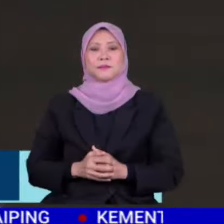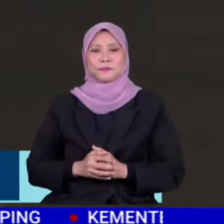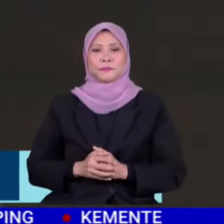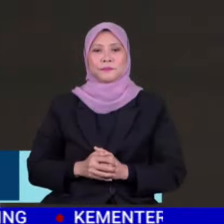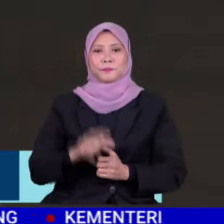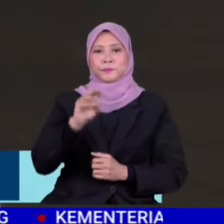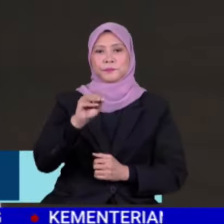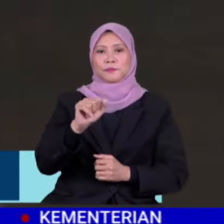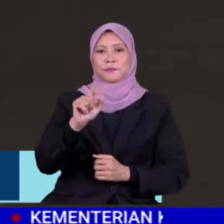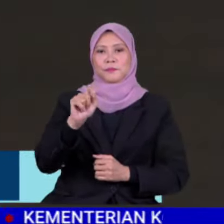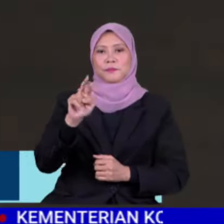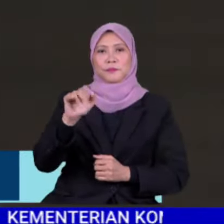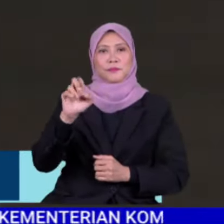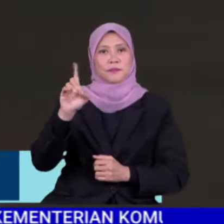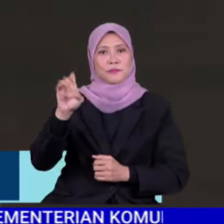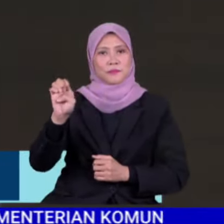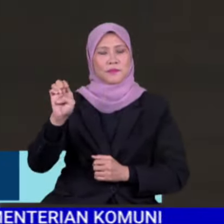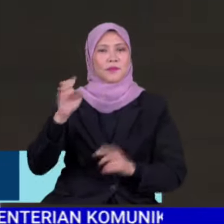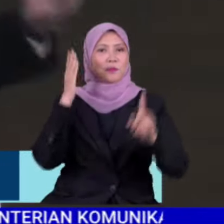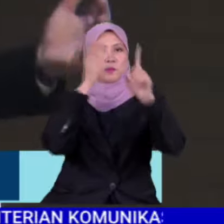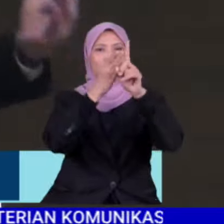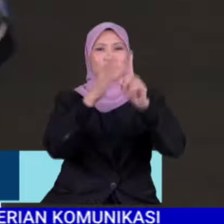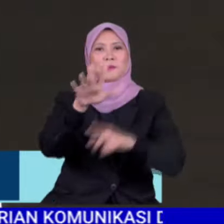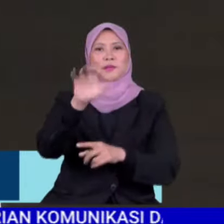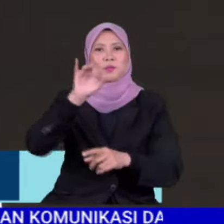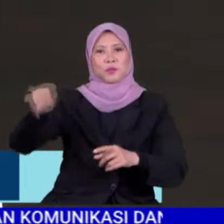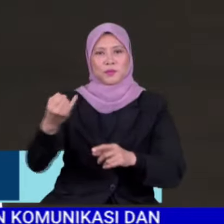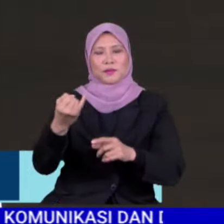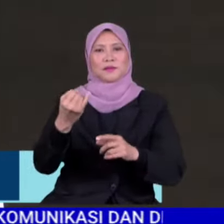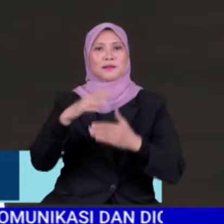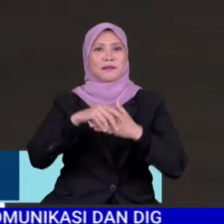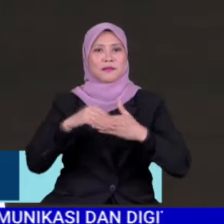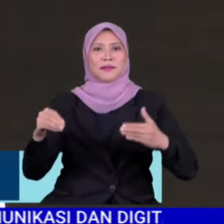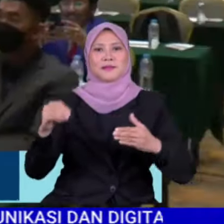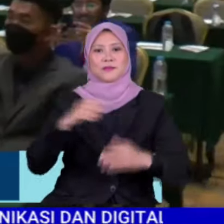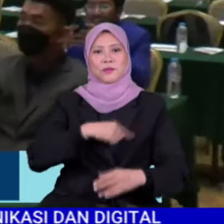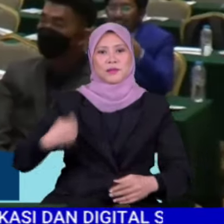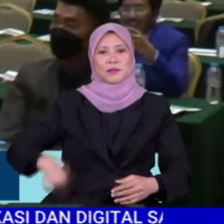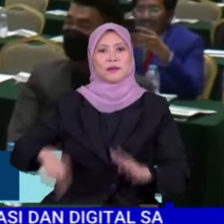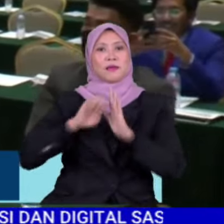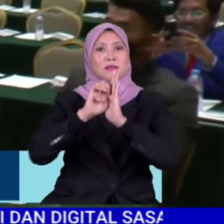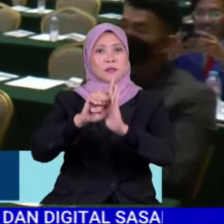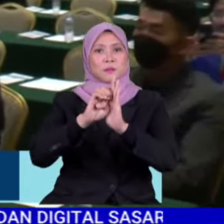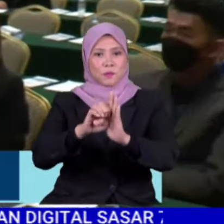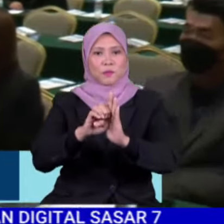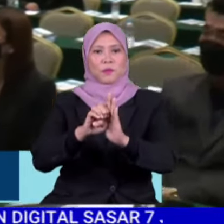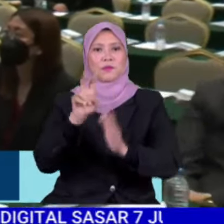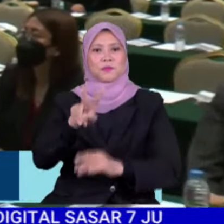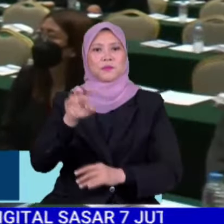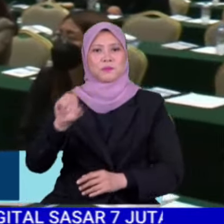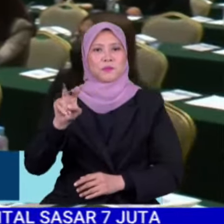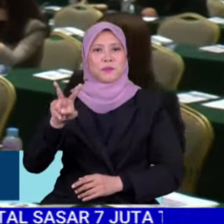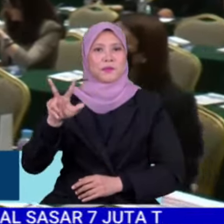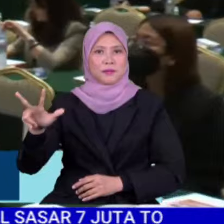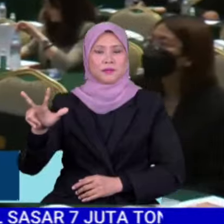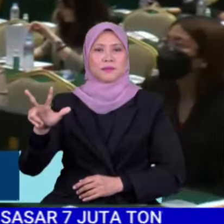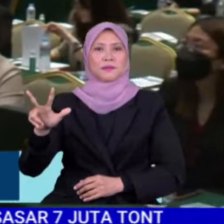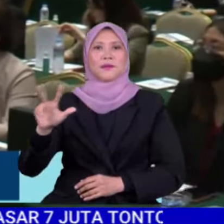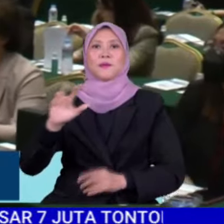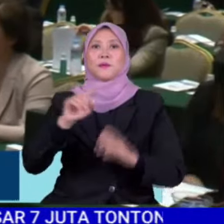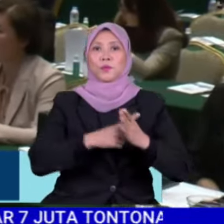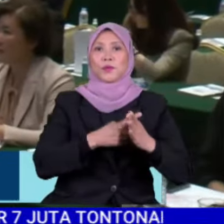Matrep menyasarkan nilai jualan RM500 juta sempena Expo China ASEAN KEXPO 2023. Expo yang berlangsung